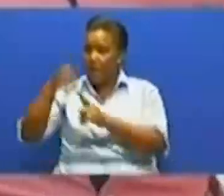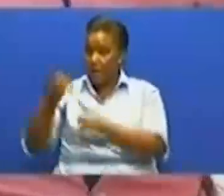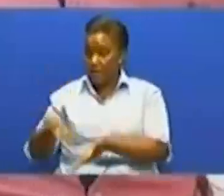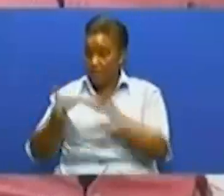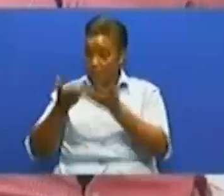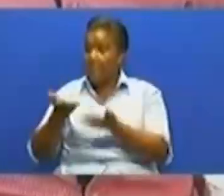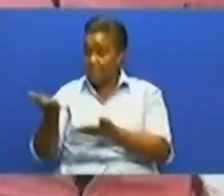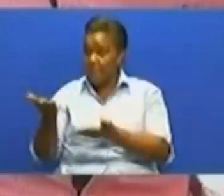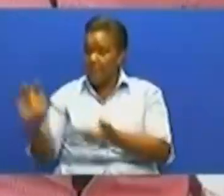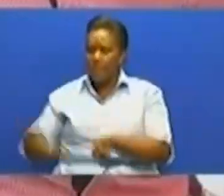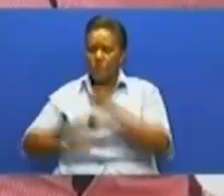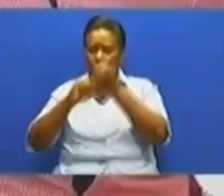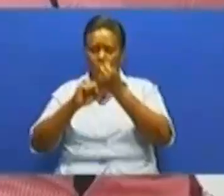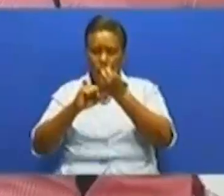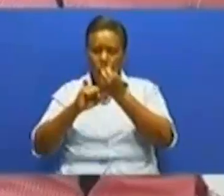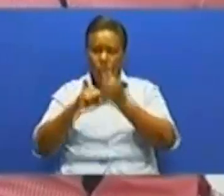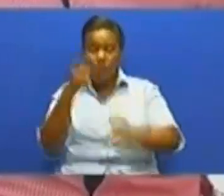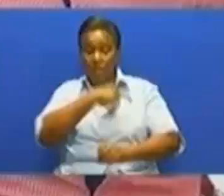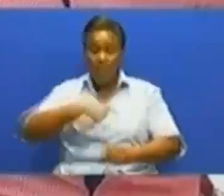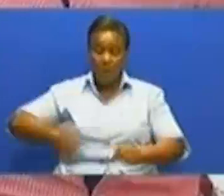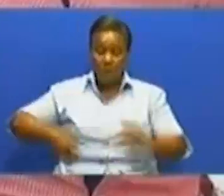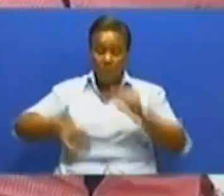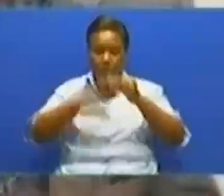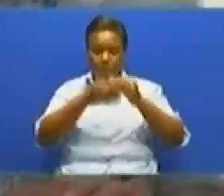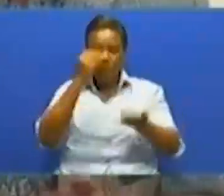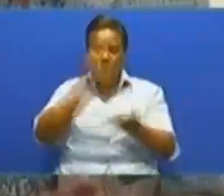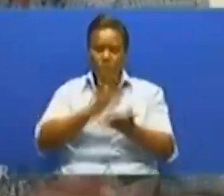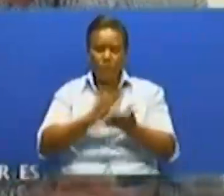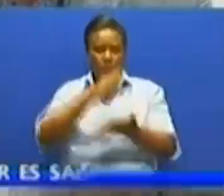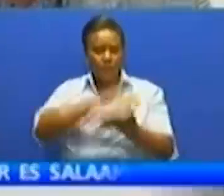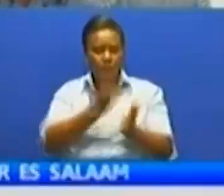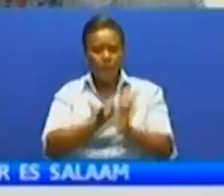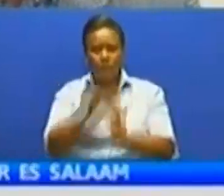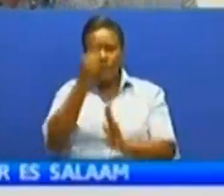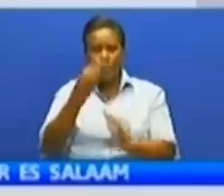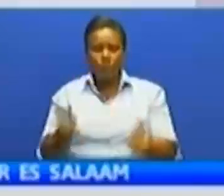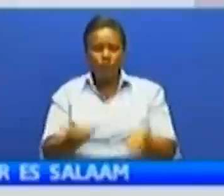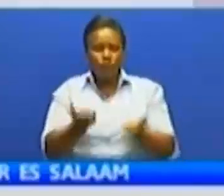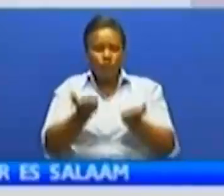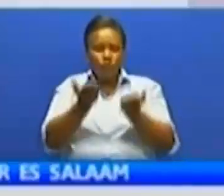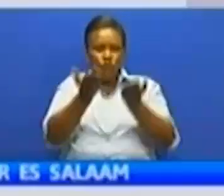mkono juhudi za Rais Magufuli katika kukuza na kuendeleza sekta ya elimu nchini.